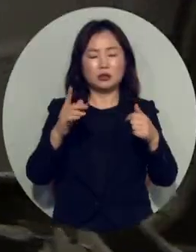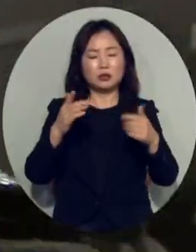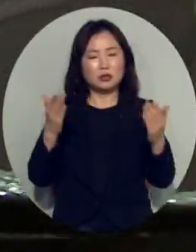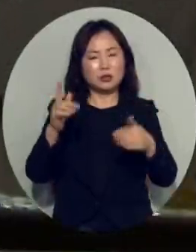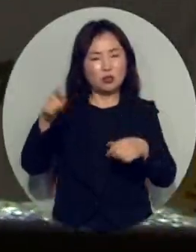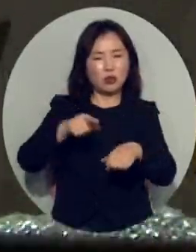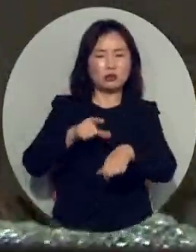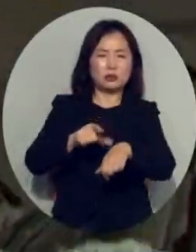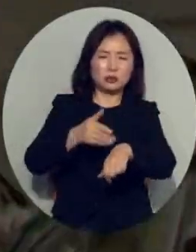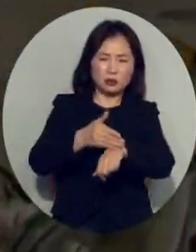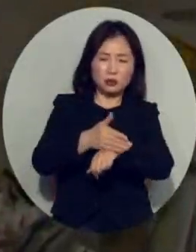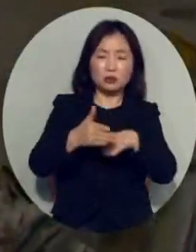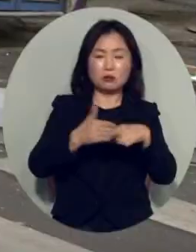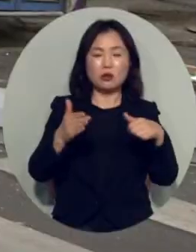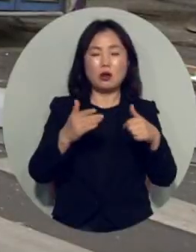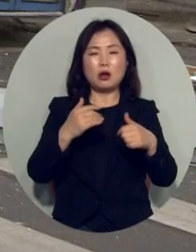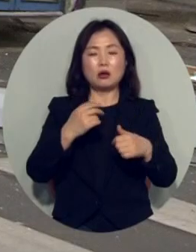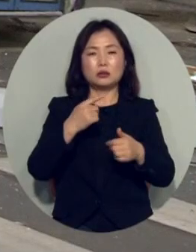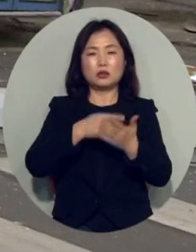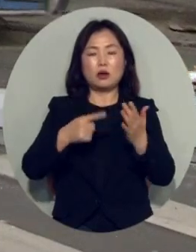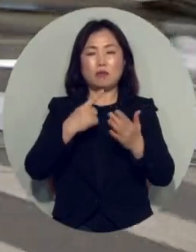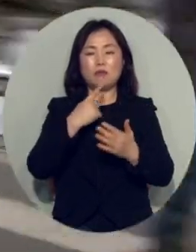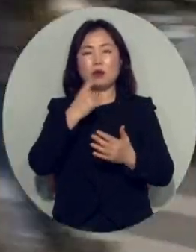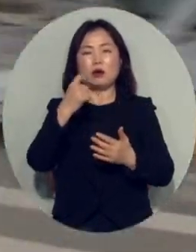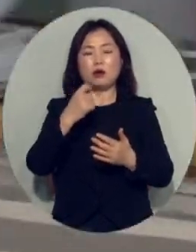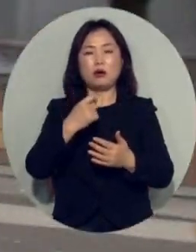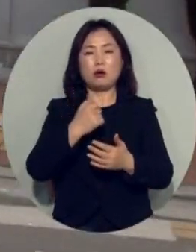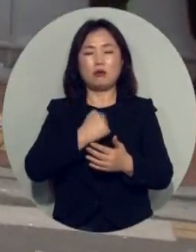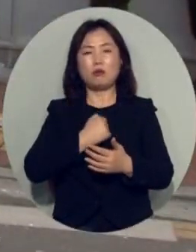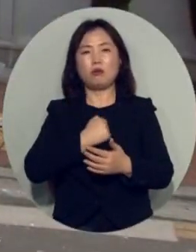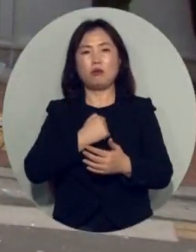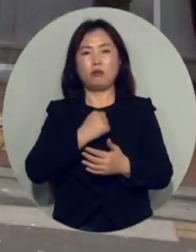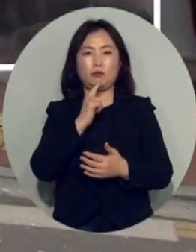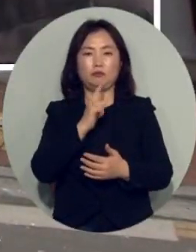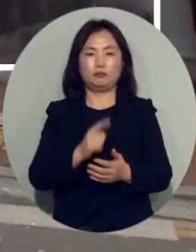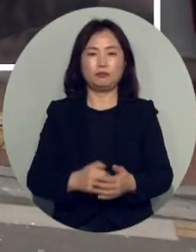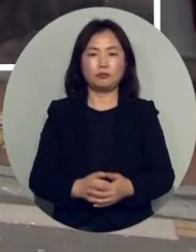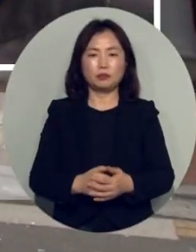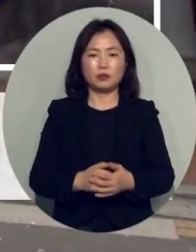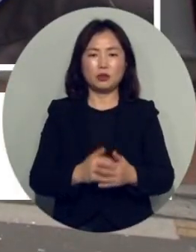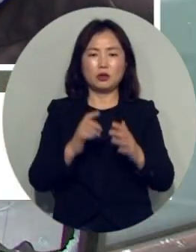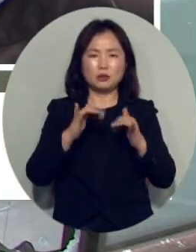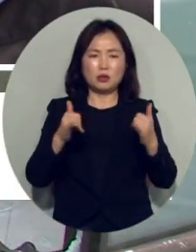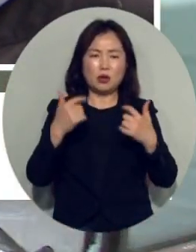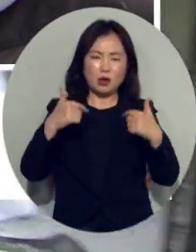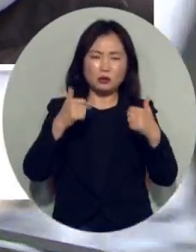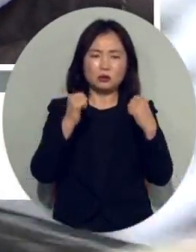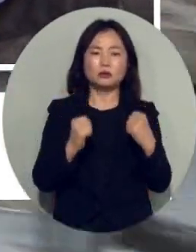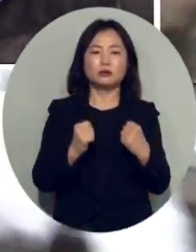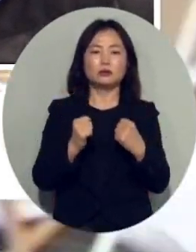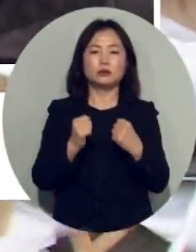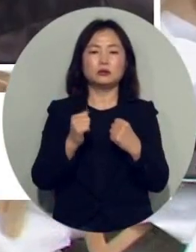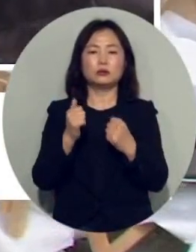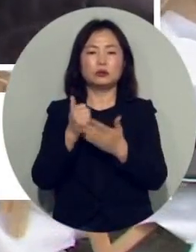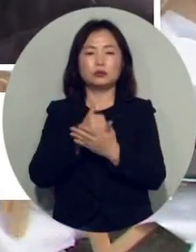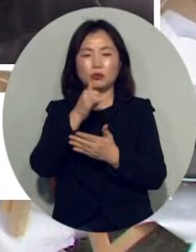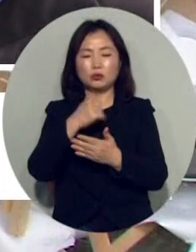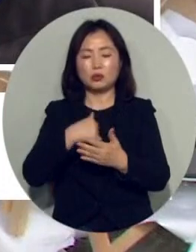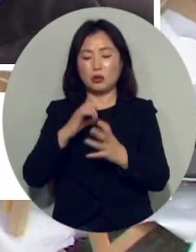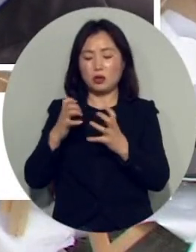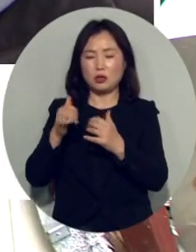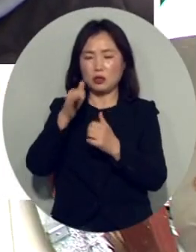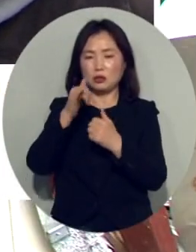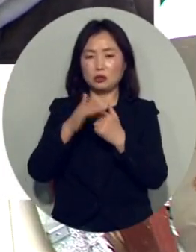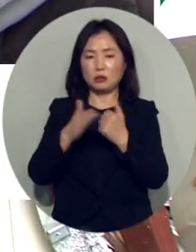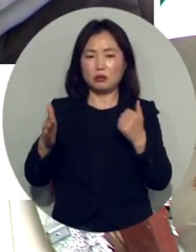출근해 다행히 사고를 피한 상인들은 놀란 가슴을 쓸어내렸습니다. 무조건 사람들이 계셨겠죠. 손님들도 있을 수도 있고 저는 또 애들도